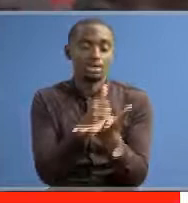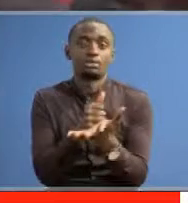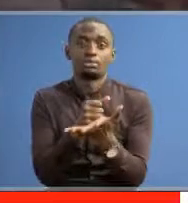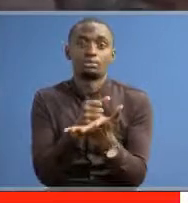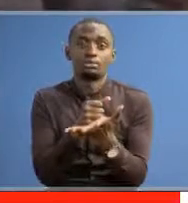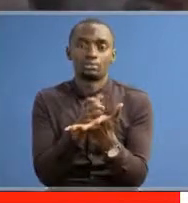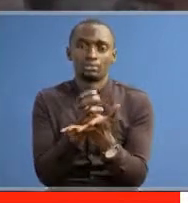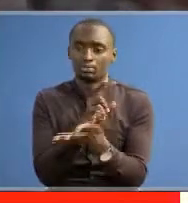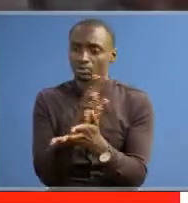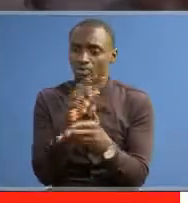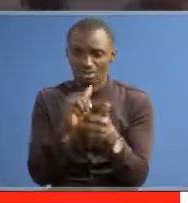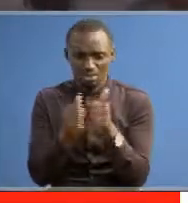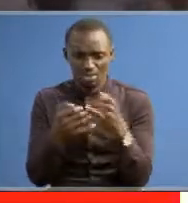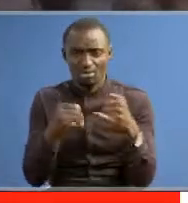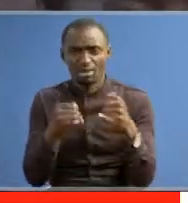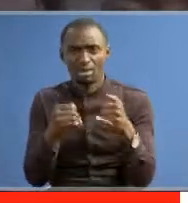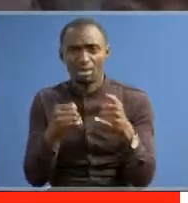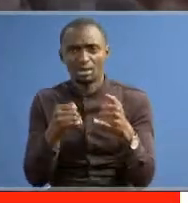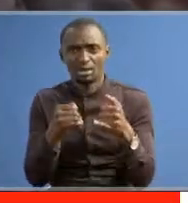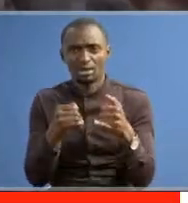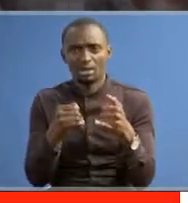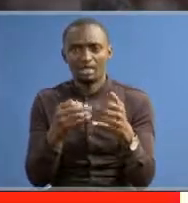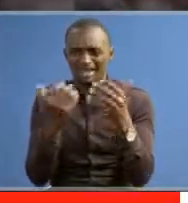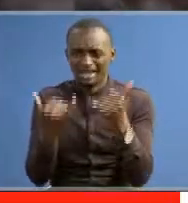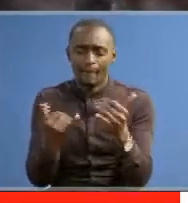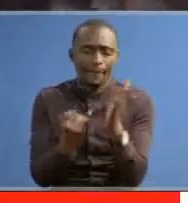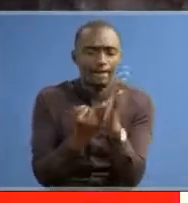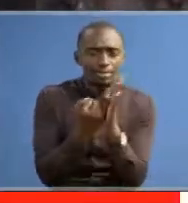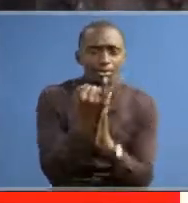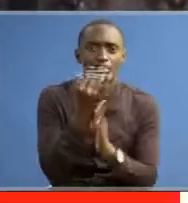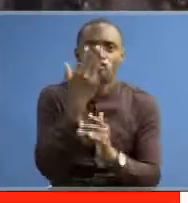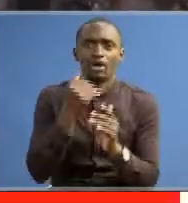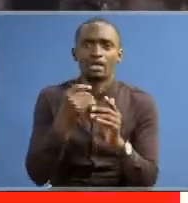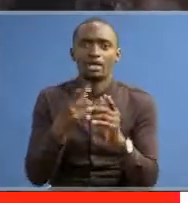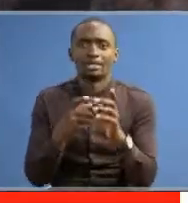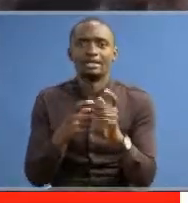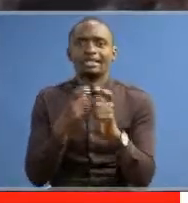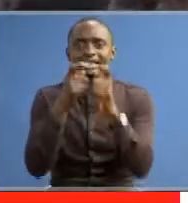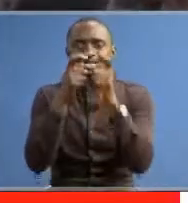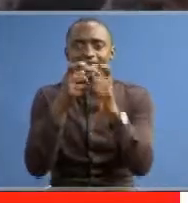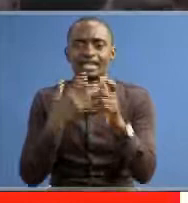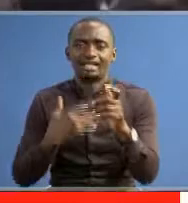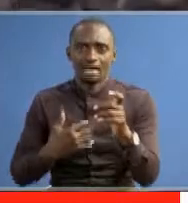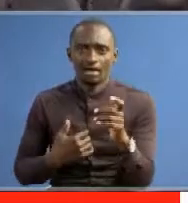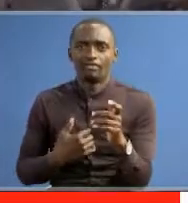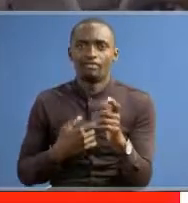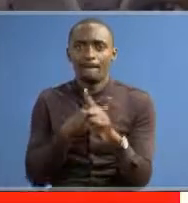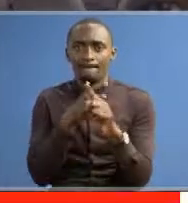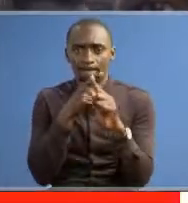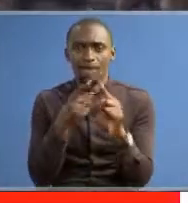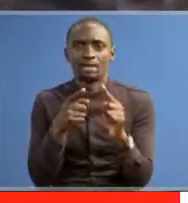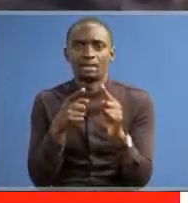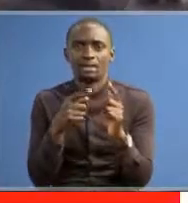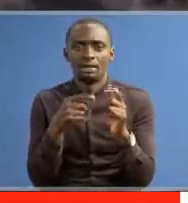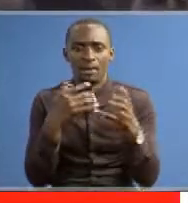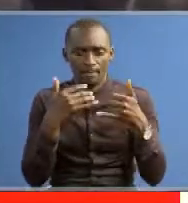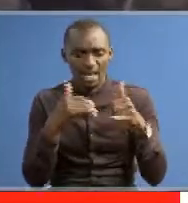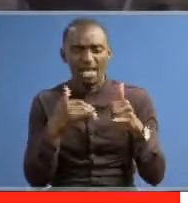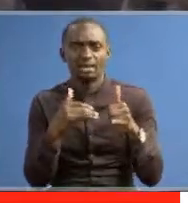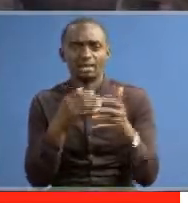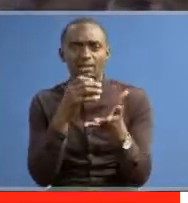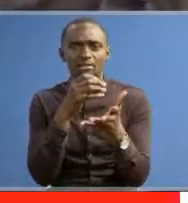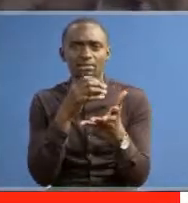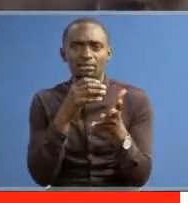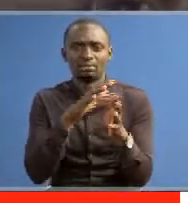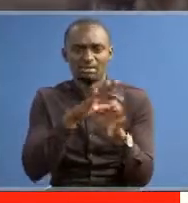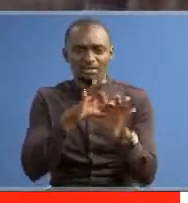tunachezea ili ziimarishwe, kwa sababu kuna talanta ambazo zinafaa kuimarishwa katika eneo hii, lakini wanachezea katika uwanja ambao